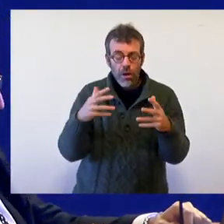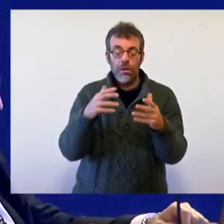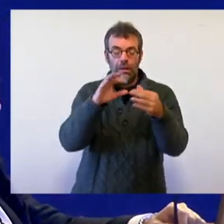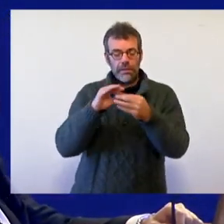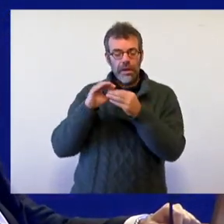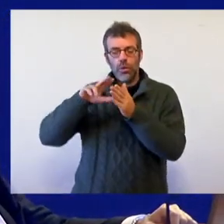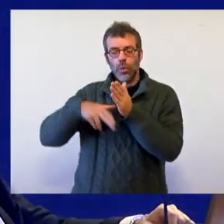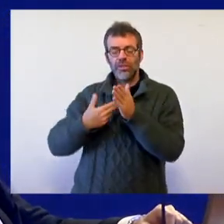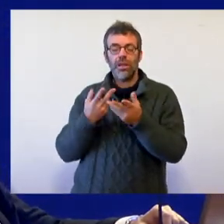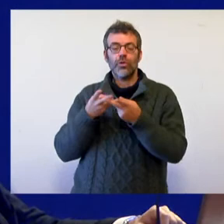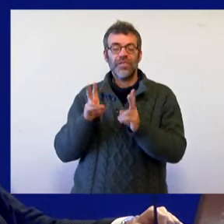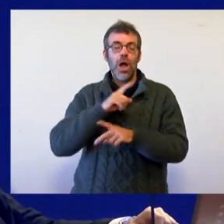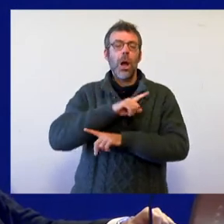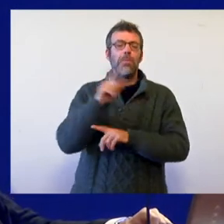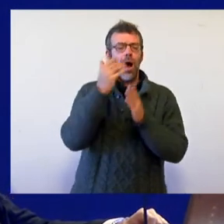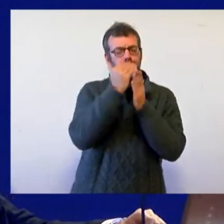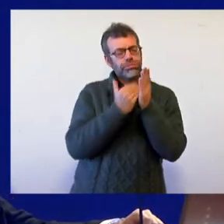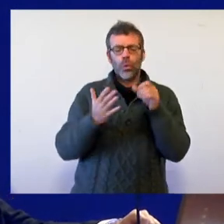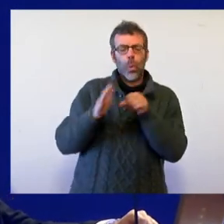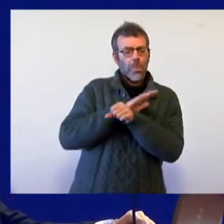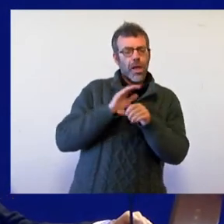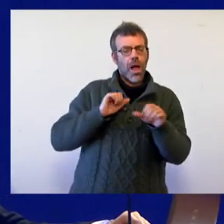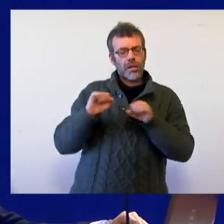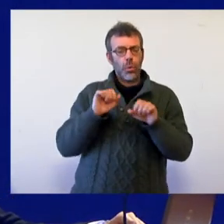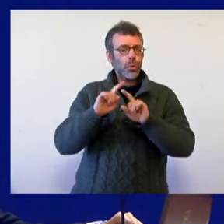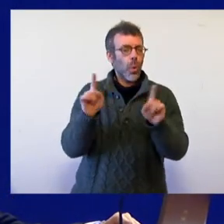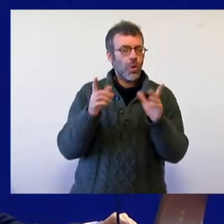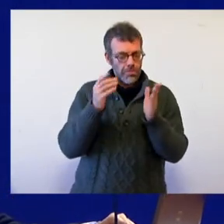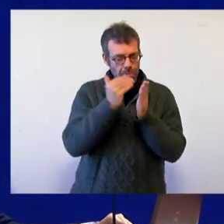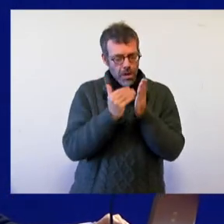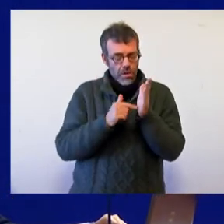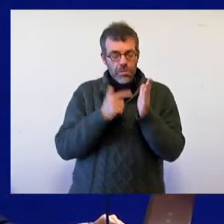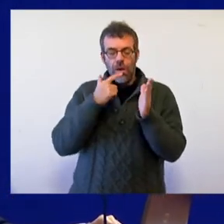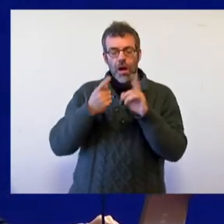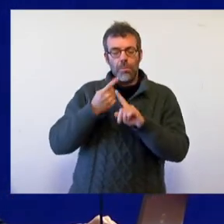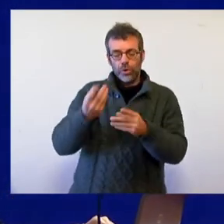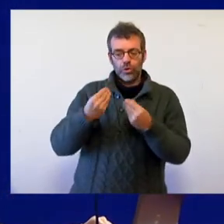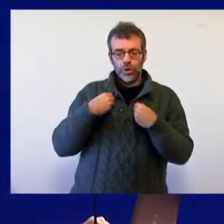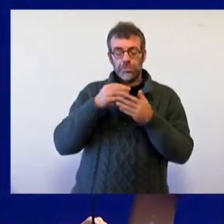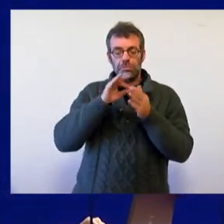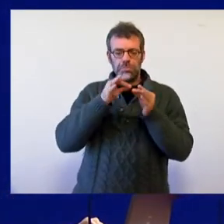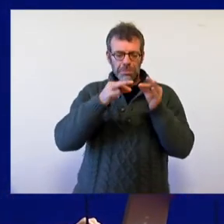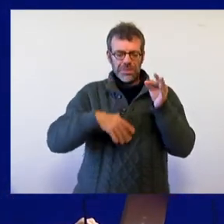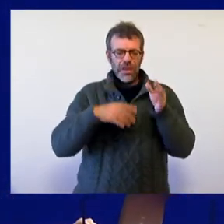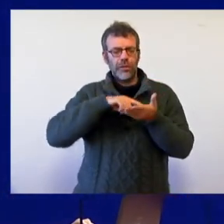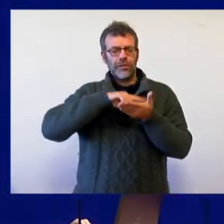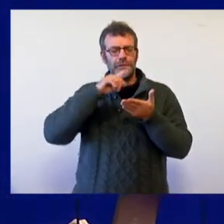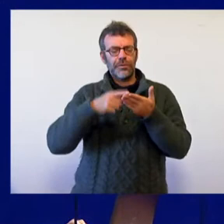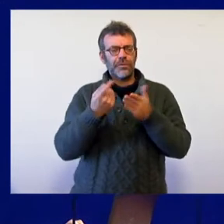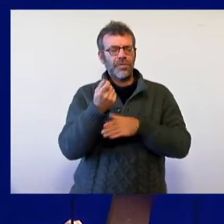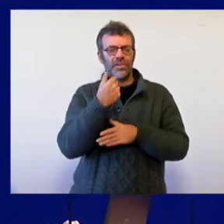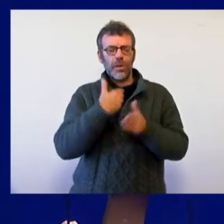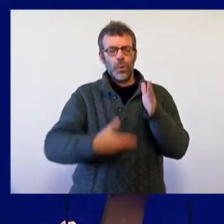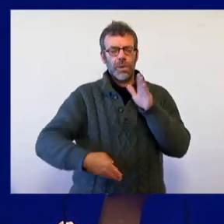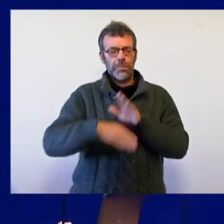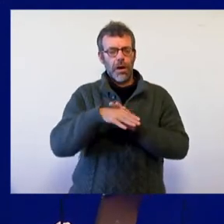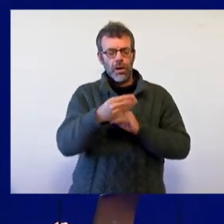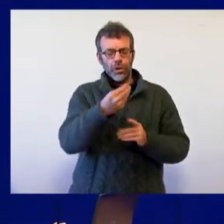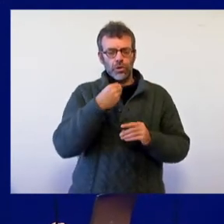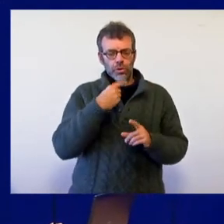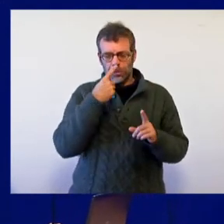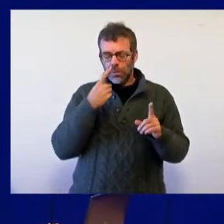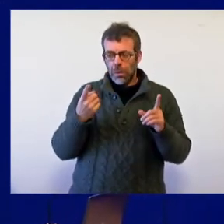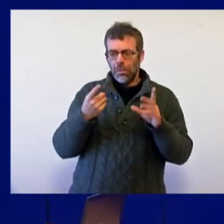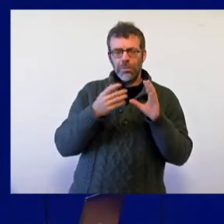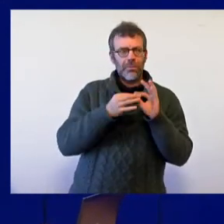exhaustif. Juste une phrase importante, c'est que ce bilan financier fait état d'un engagement financier de l'ensemble des